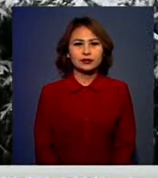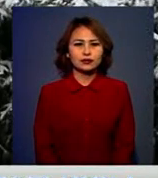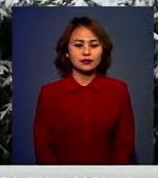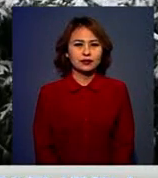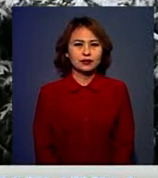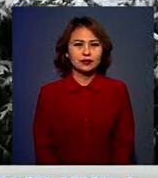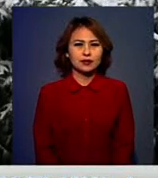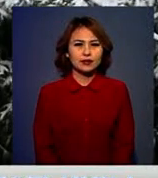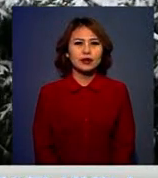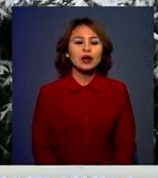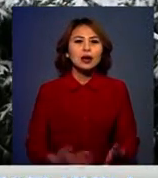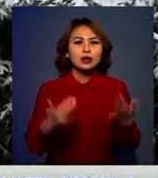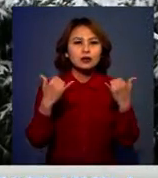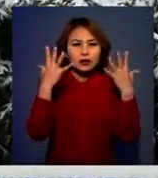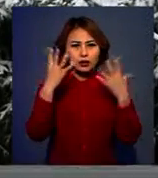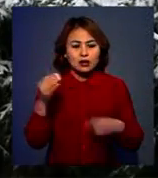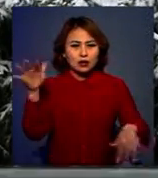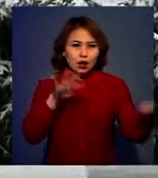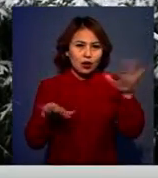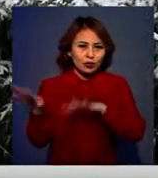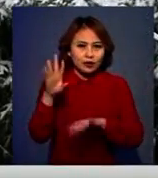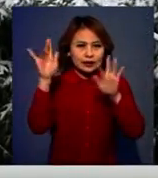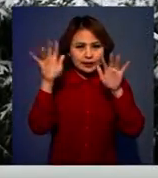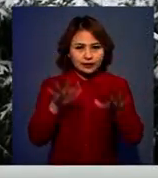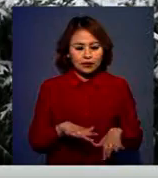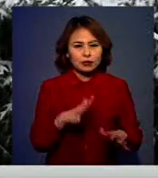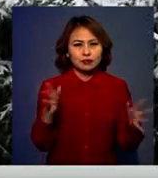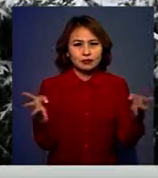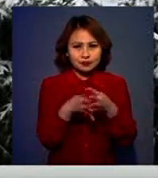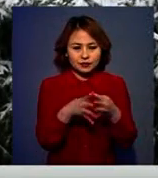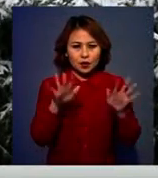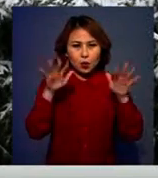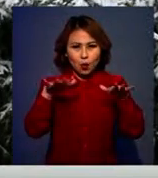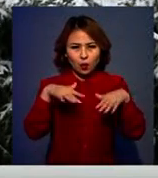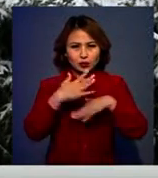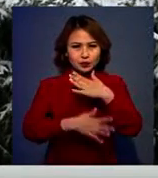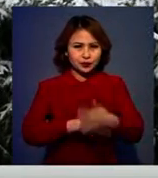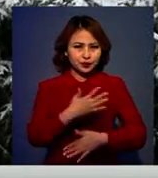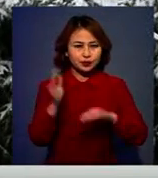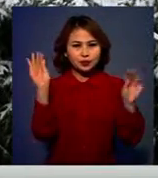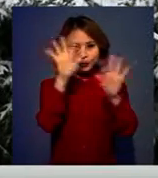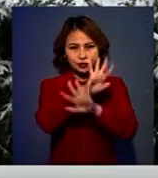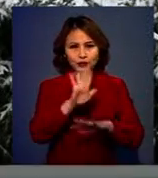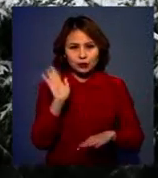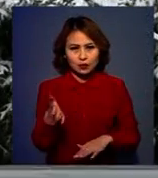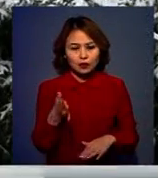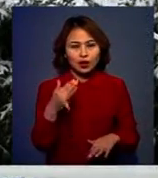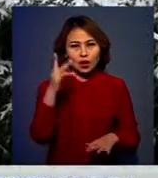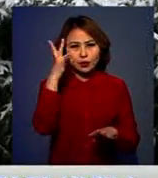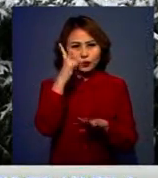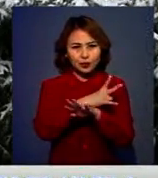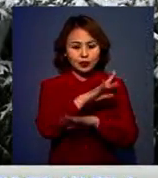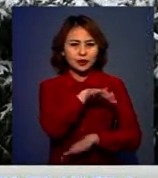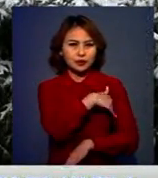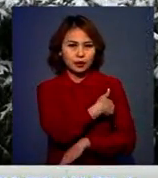Бүгінгі түні таулы аймақтарда қар аралас жаңбыр әлі де сақталады, және де тұман байқалатын болады. Түнгі